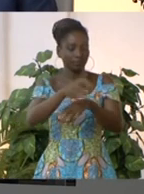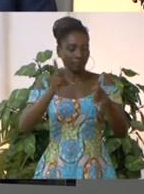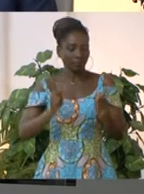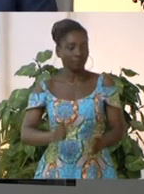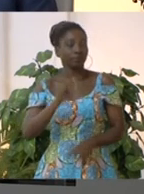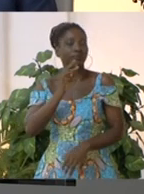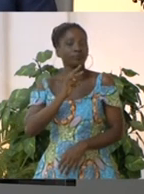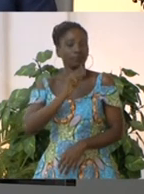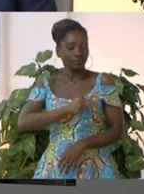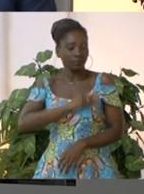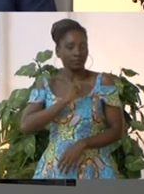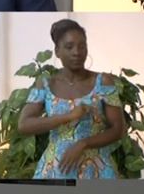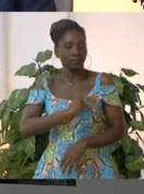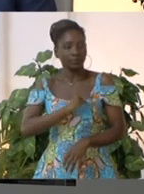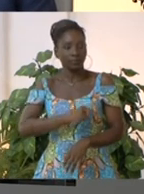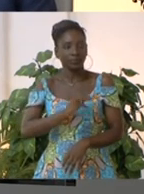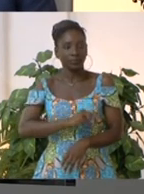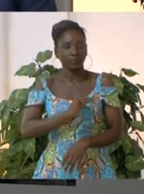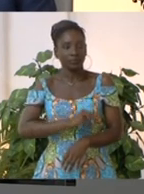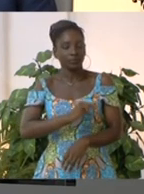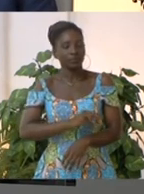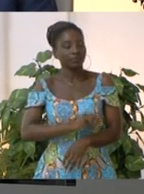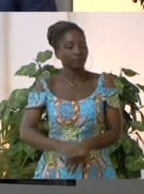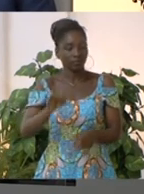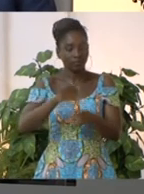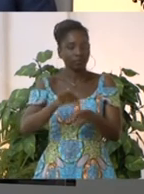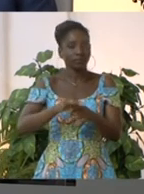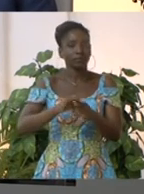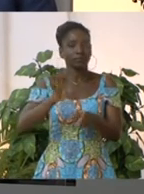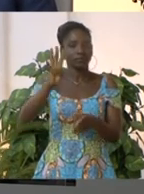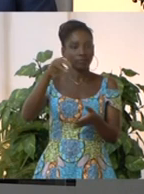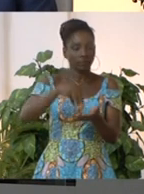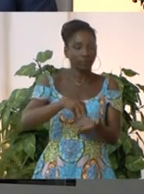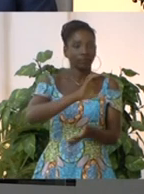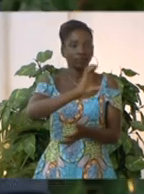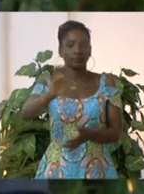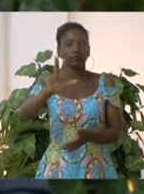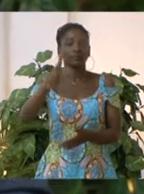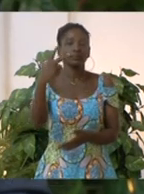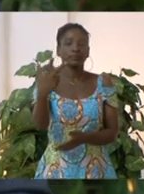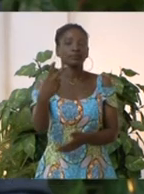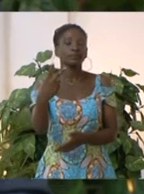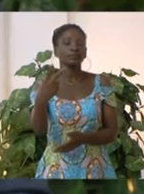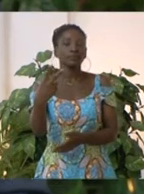Votants, 4 532. Taux de participation,